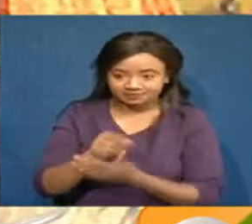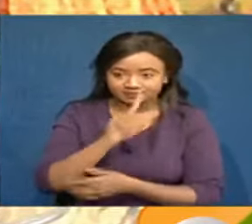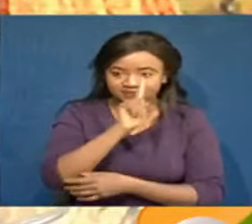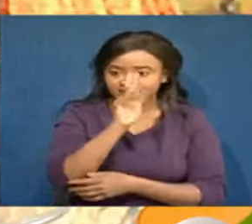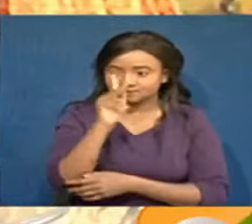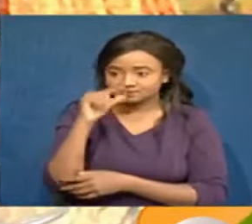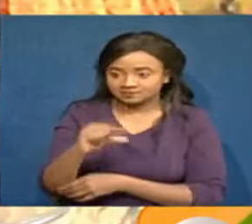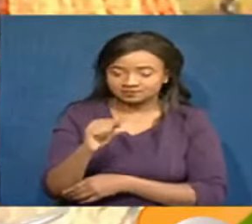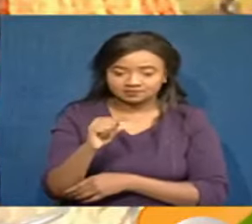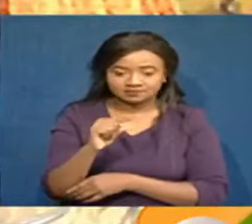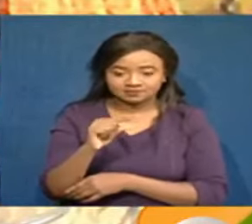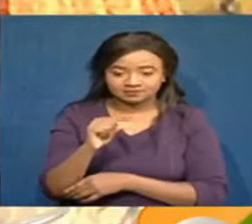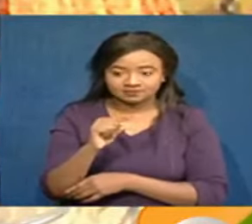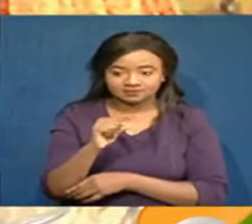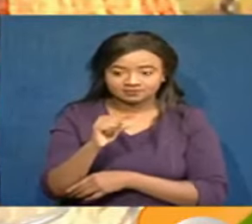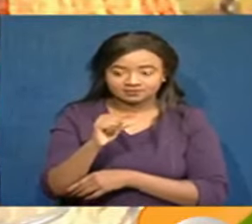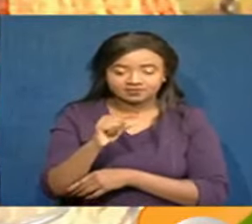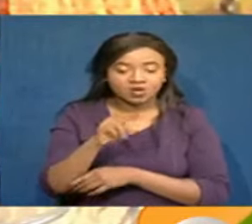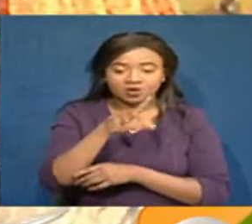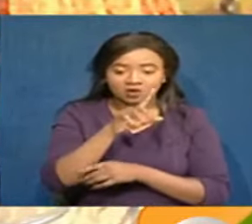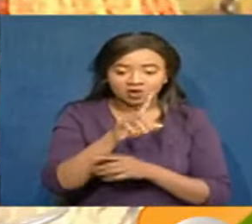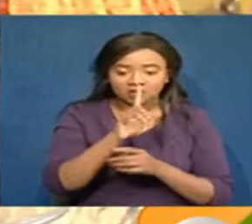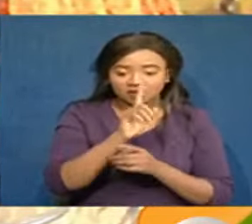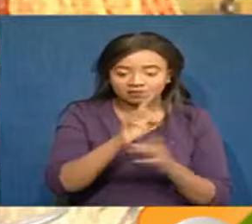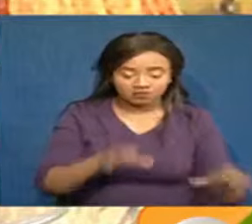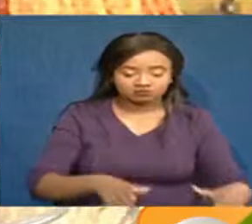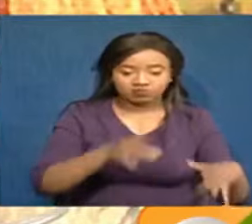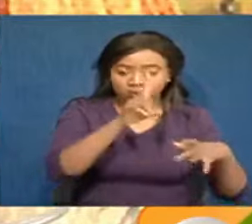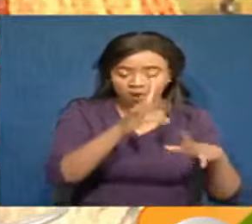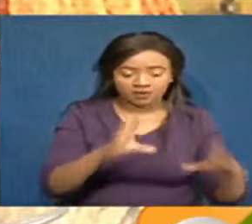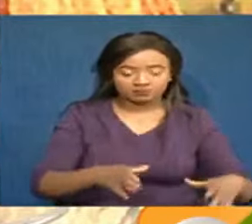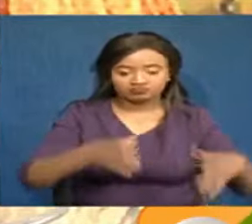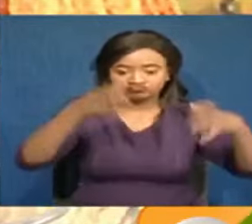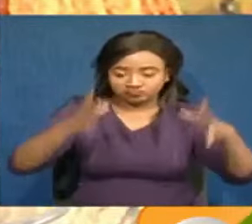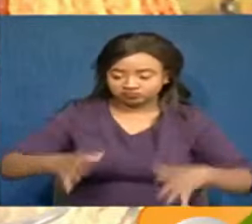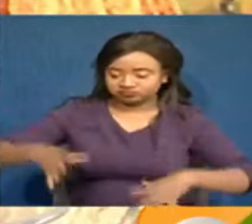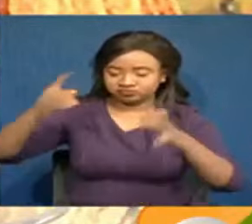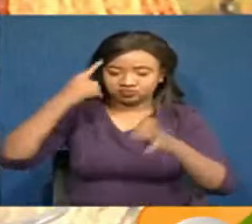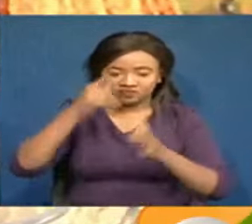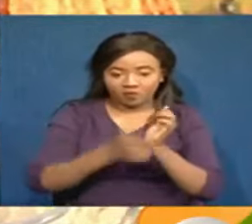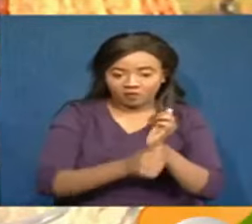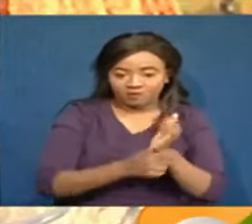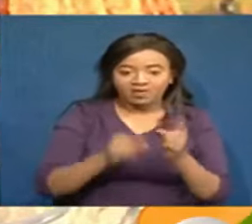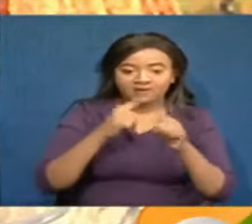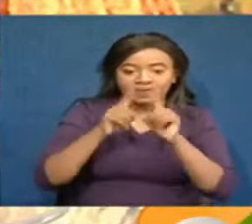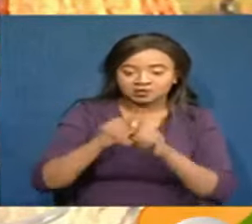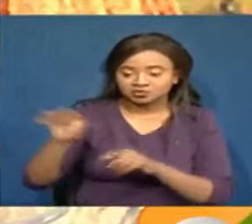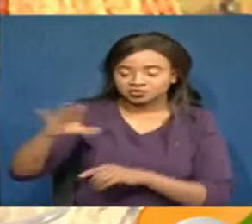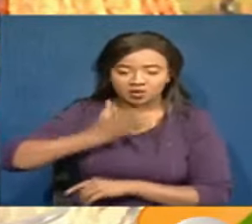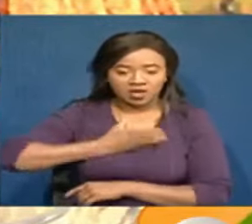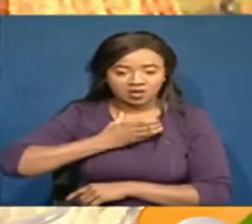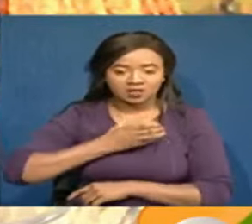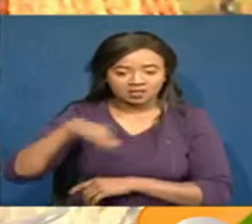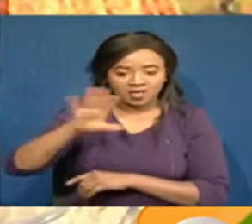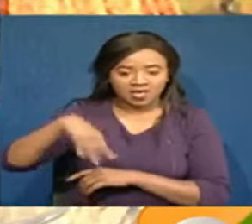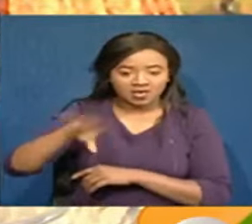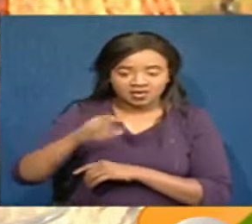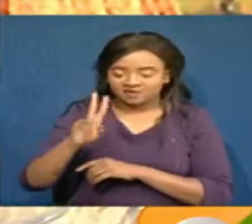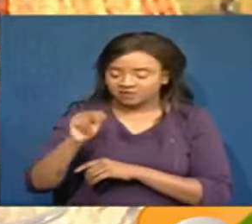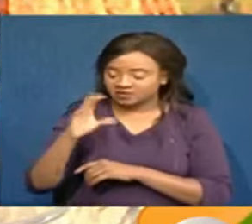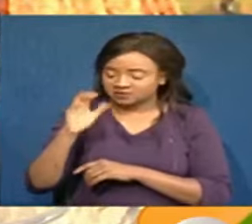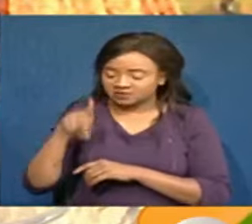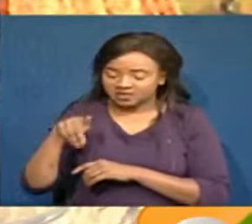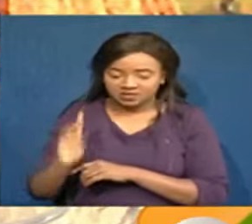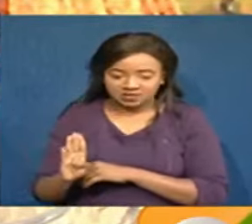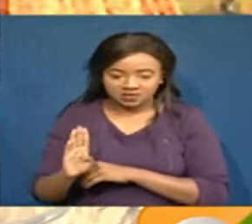kama anavyotuarifu Collins Shitiabai, ni kwamba kucheleweshwa kufunguliwa kwa magala ya NCPB pia kunasababisha wakulima kuuza